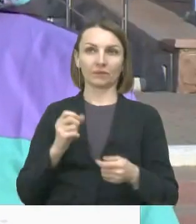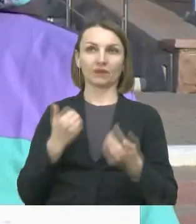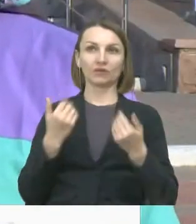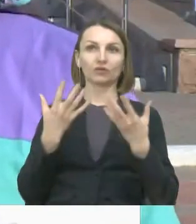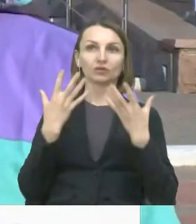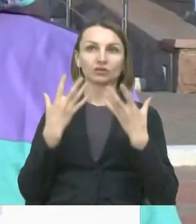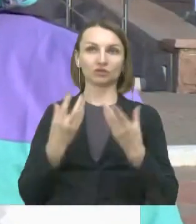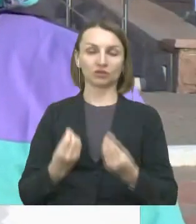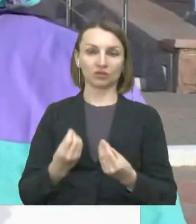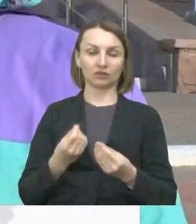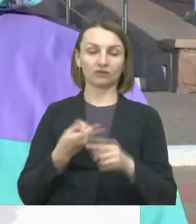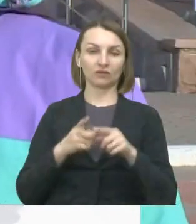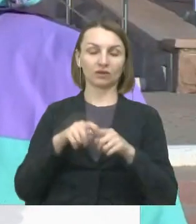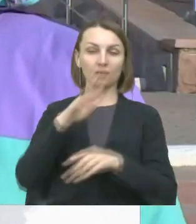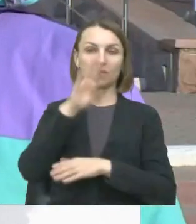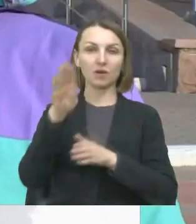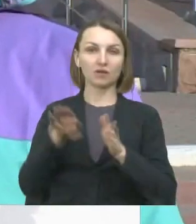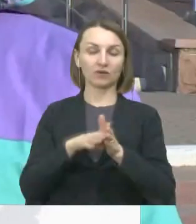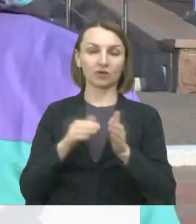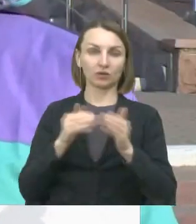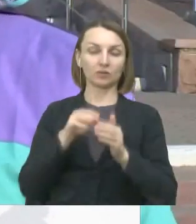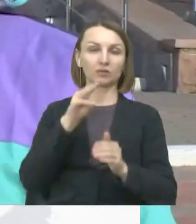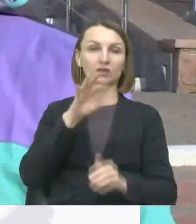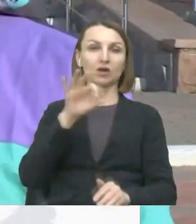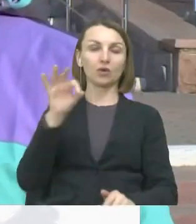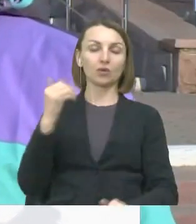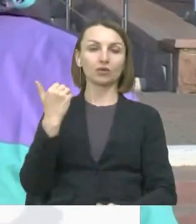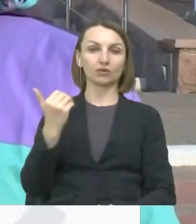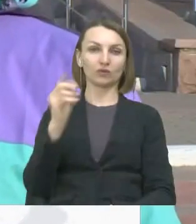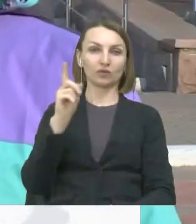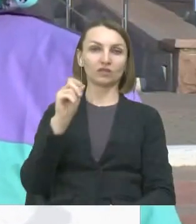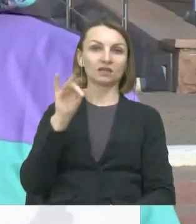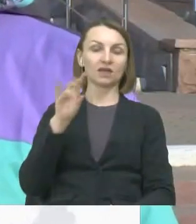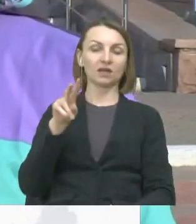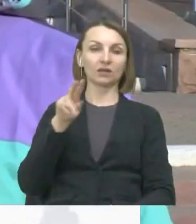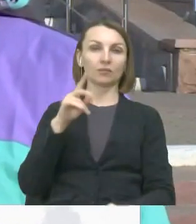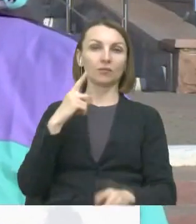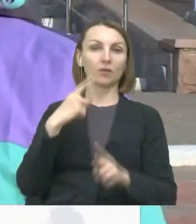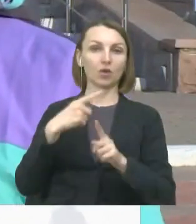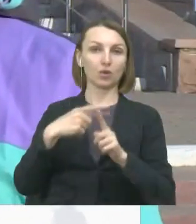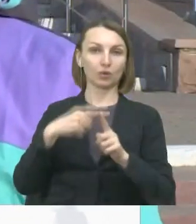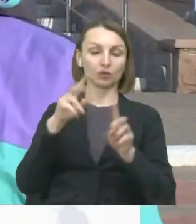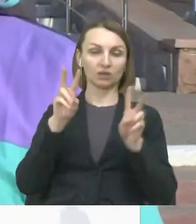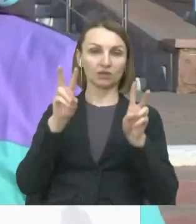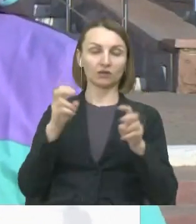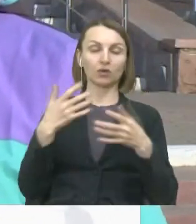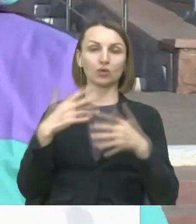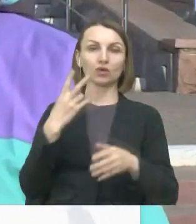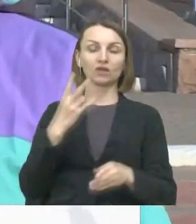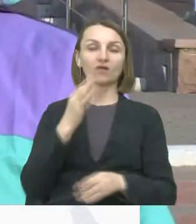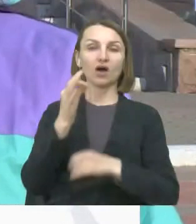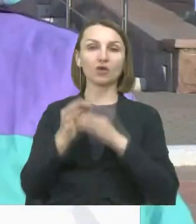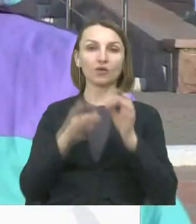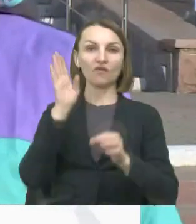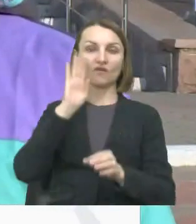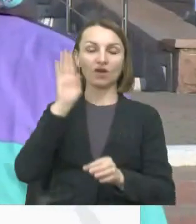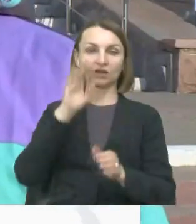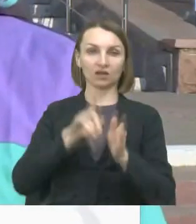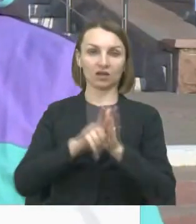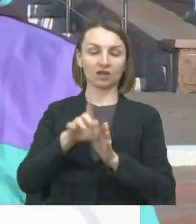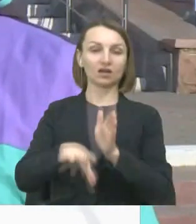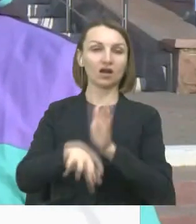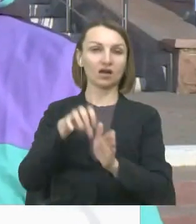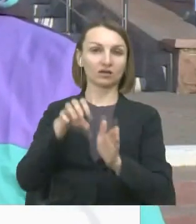дом подвальной инженерной сети обслуживает ТО «Зелен Плюс», который уже на протяжении 2 суток занимается откачкой воды. На сегодняшний